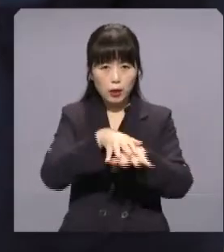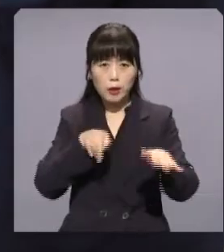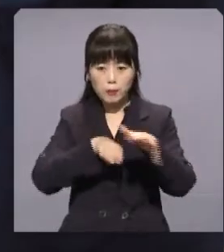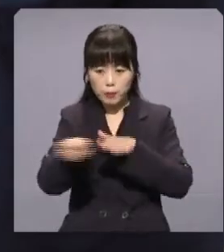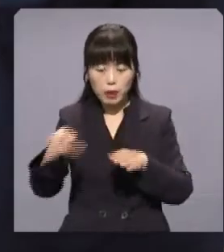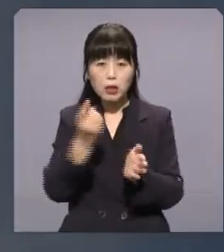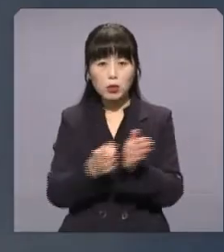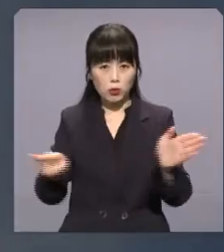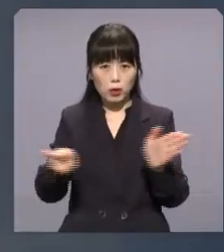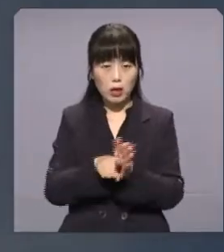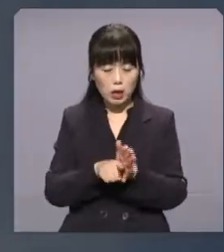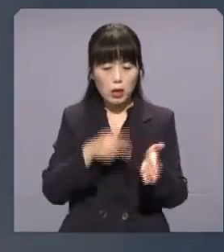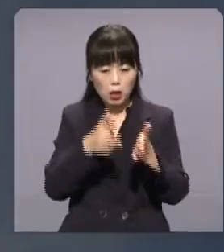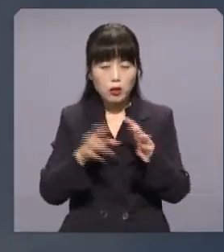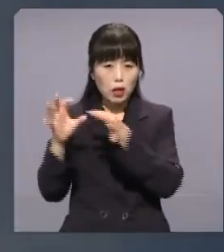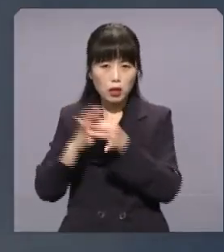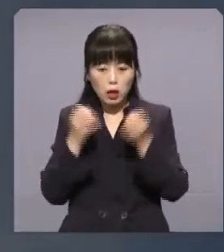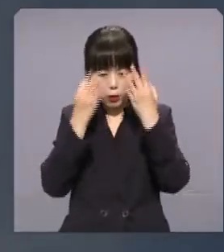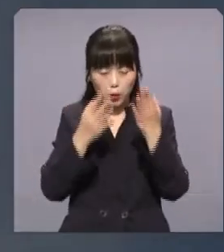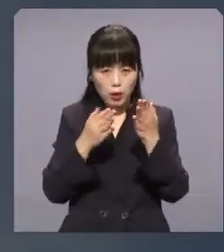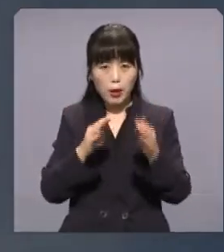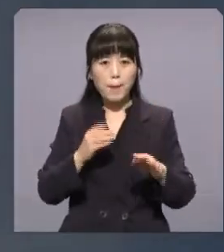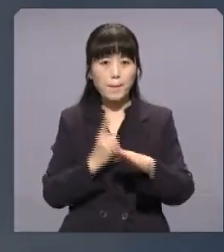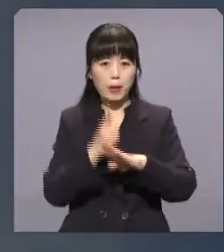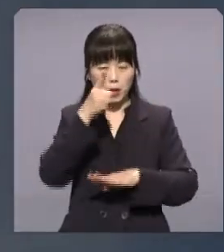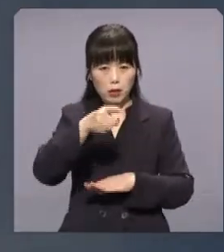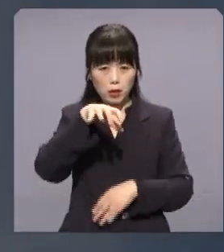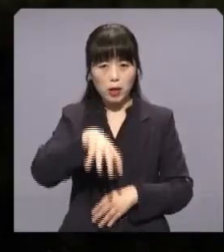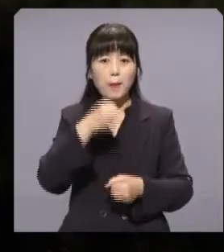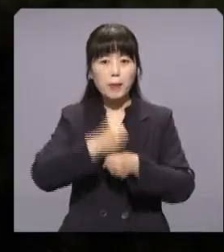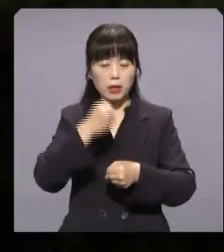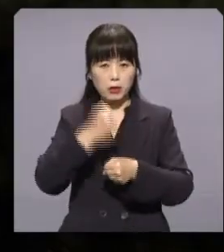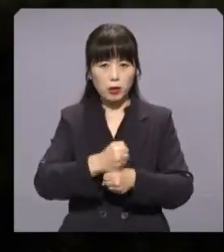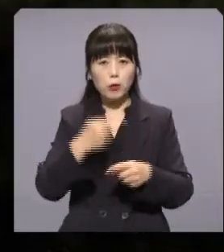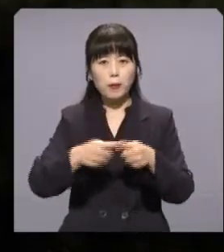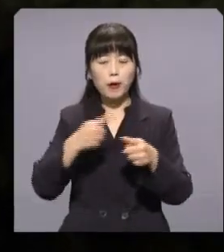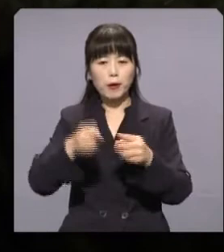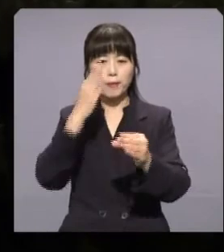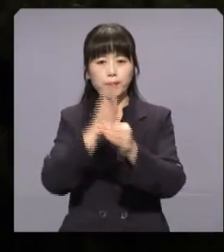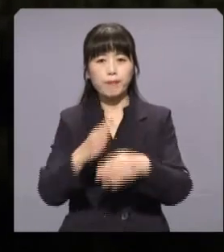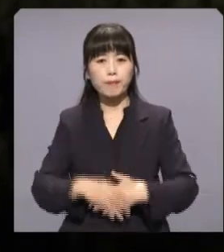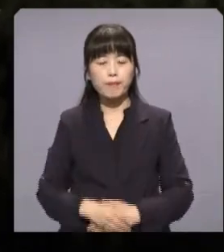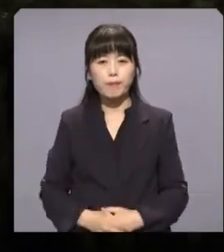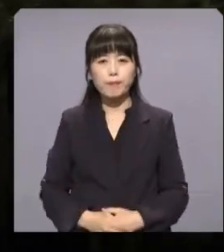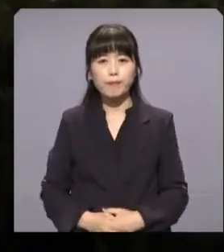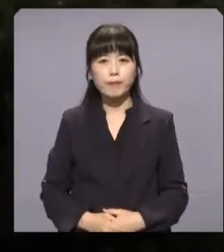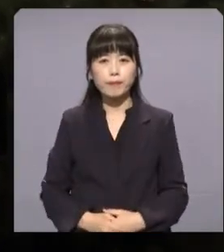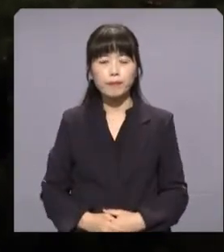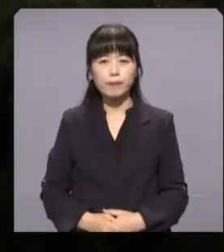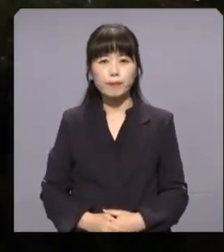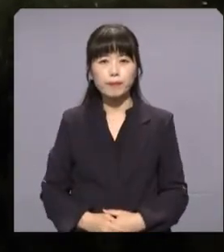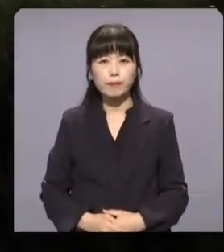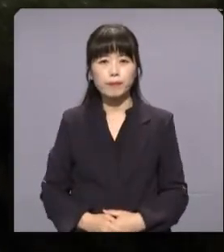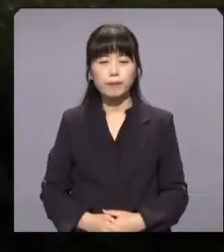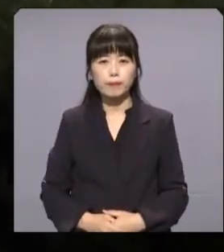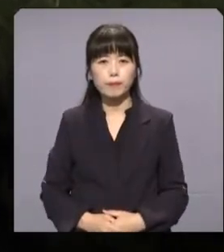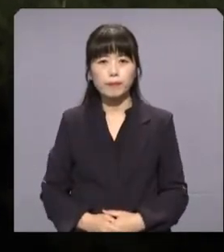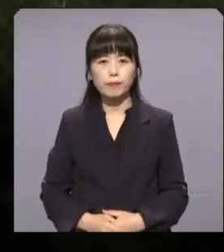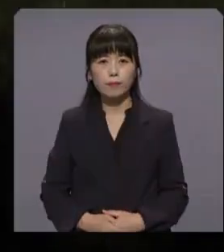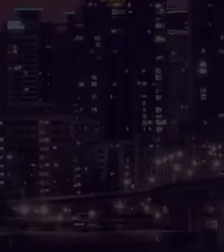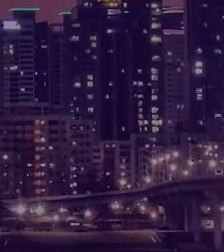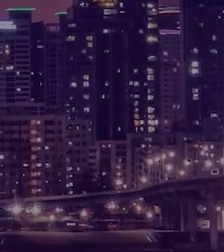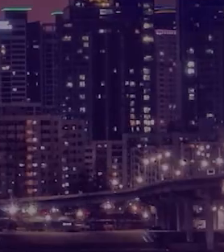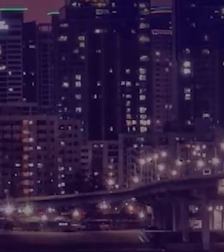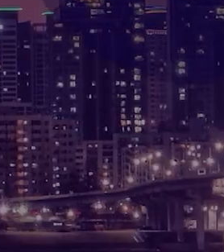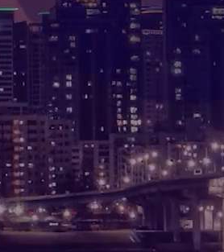위해 열차에 이어 새로운 발사 플랫폼을 개발한 것이라고 평가하고 있습니다 OBS 뉴스 최한석입니다